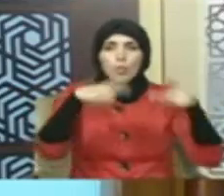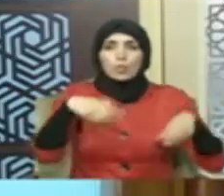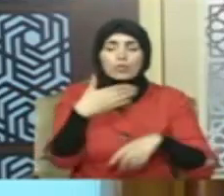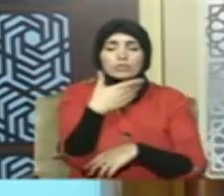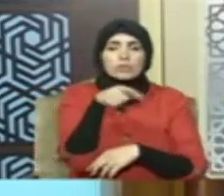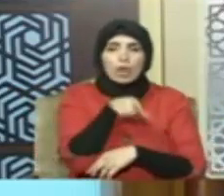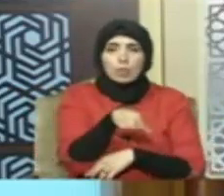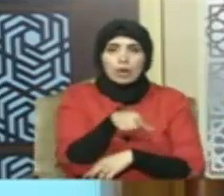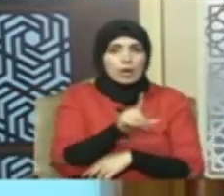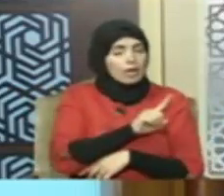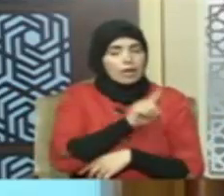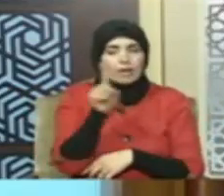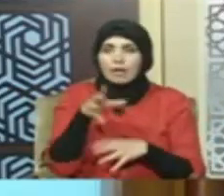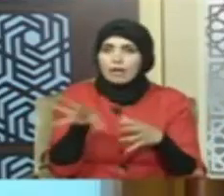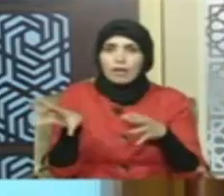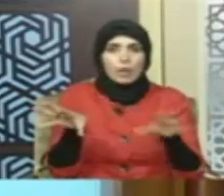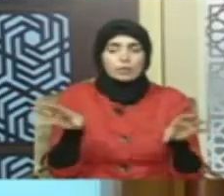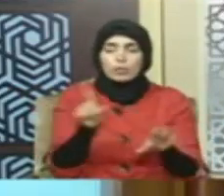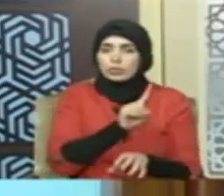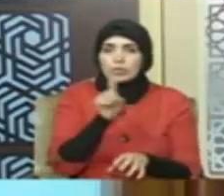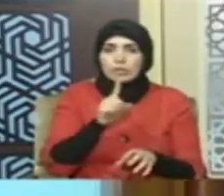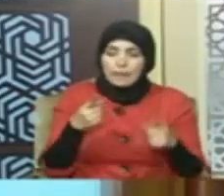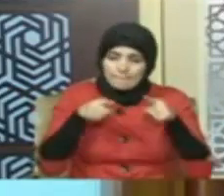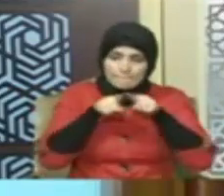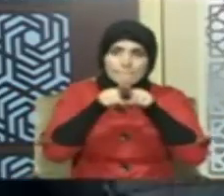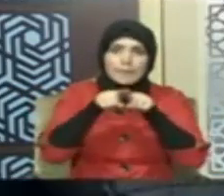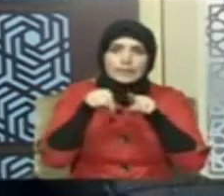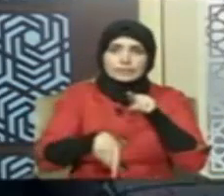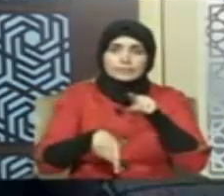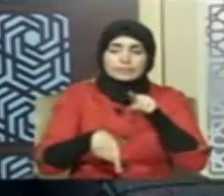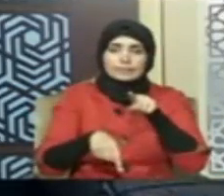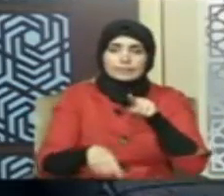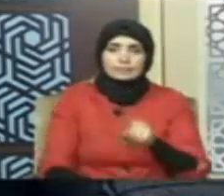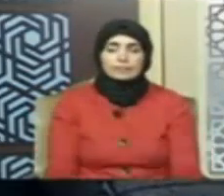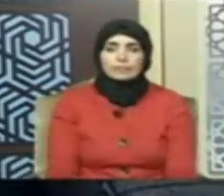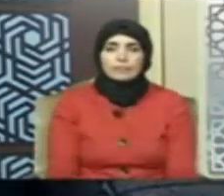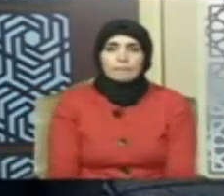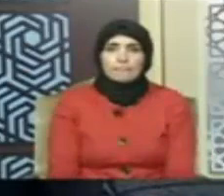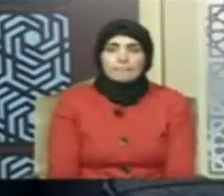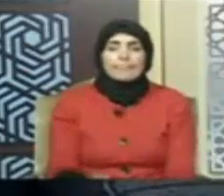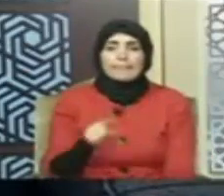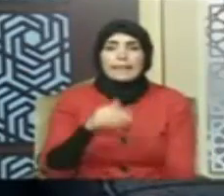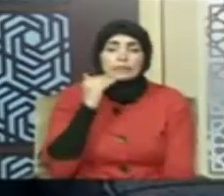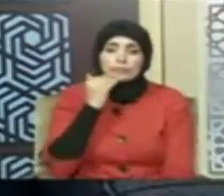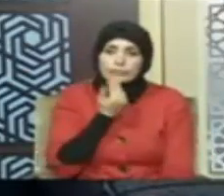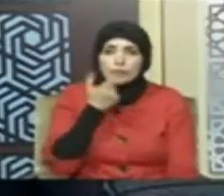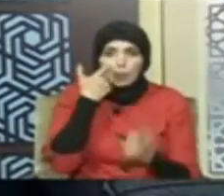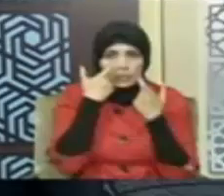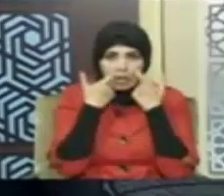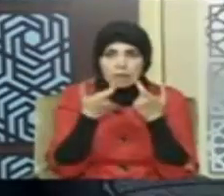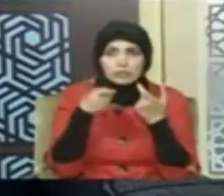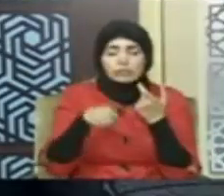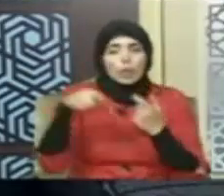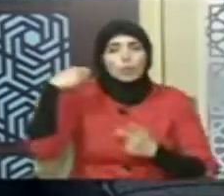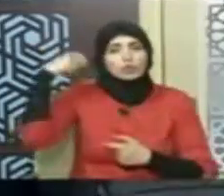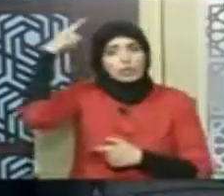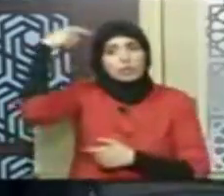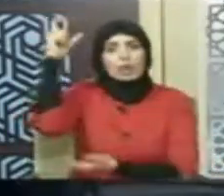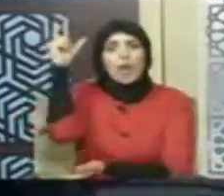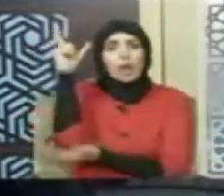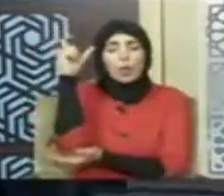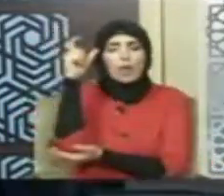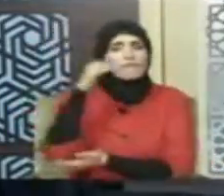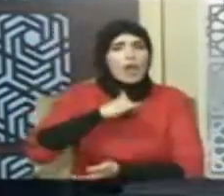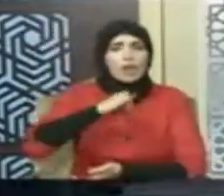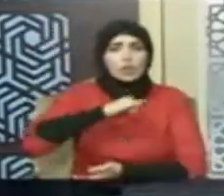تحمله وتحميه وتقيمه. وتحرص وزارة الأوقاف